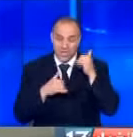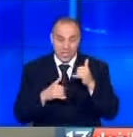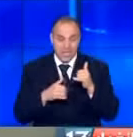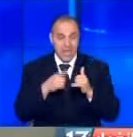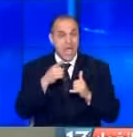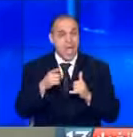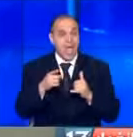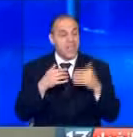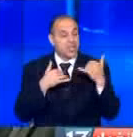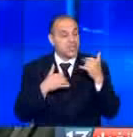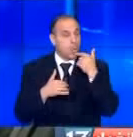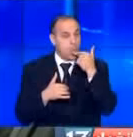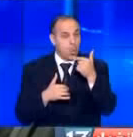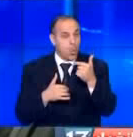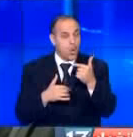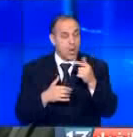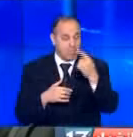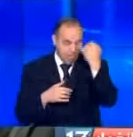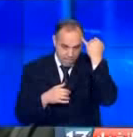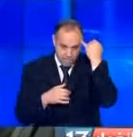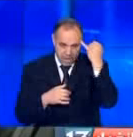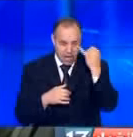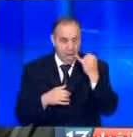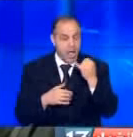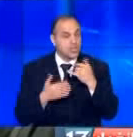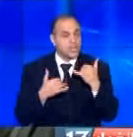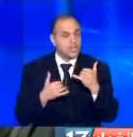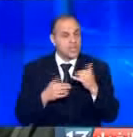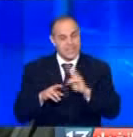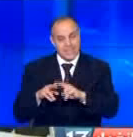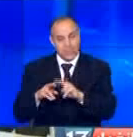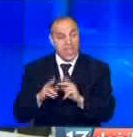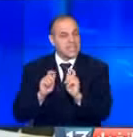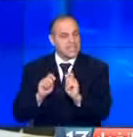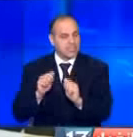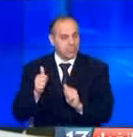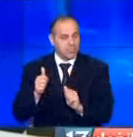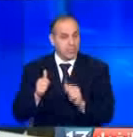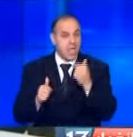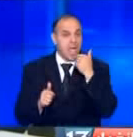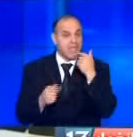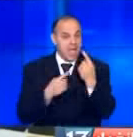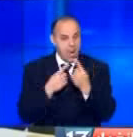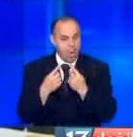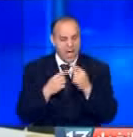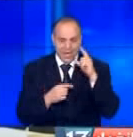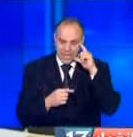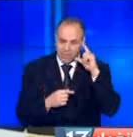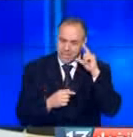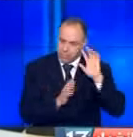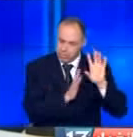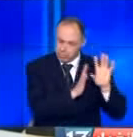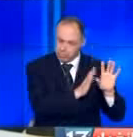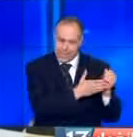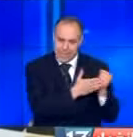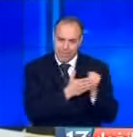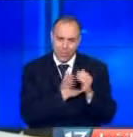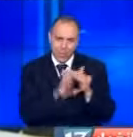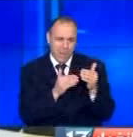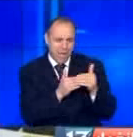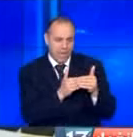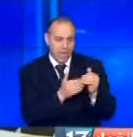بأن الحل يكمن في تسوية سياسية وفي حوار ليبي تدعمه دول الجوار لمساعدة الفرقاء الليبيين